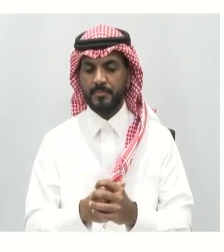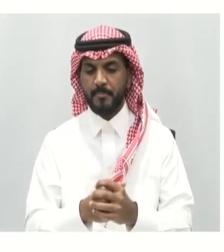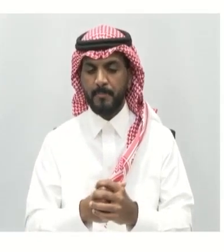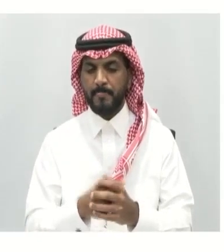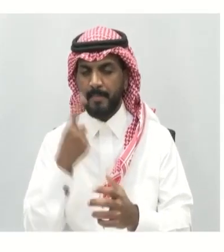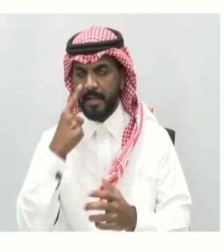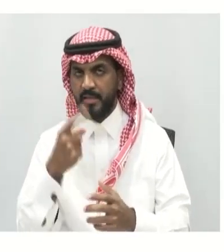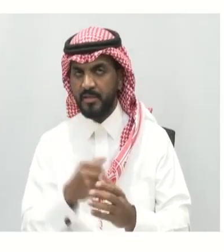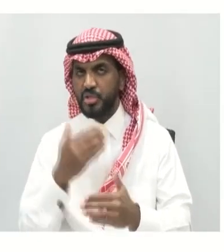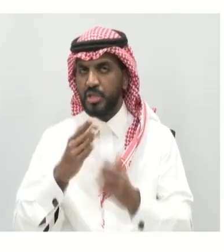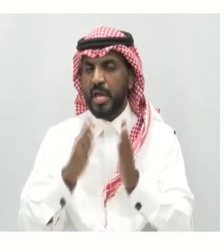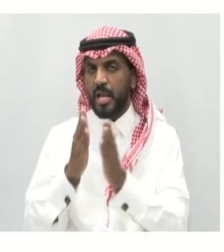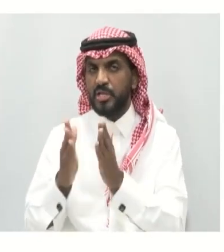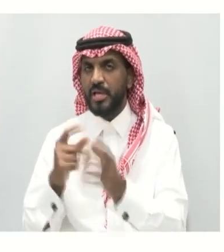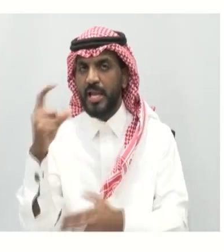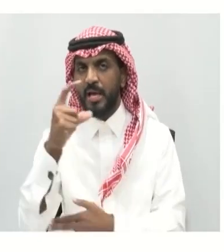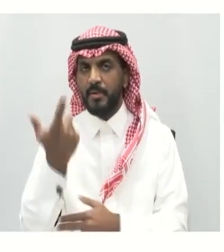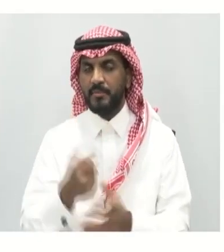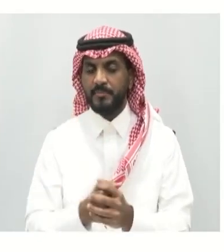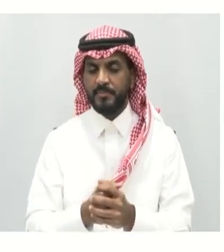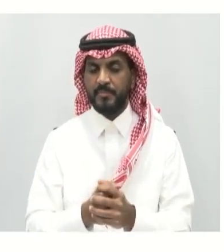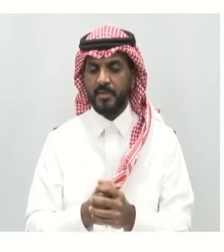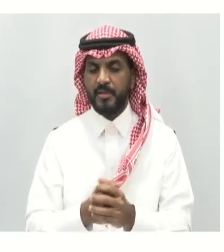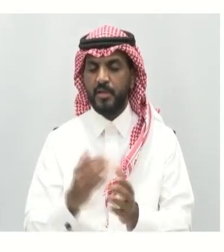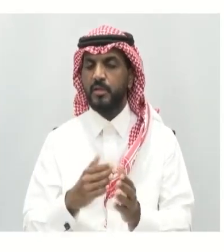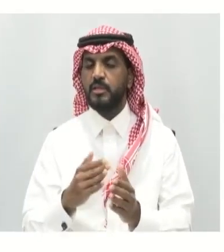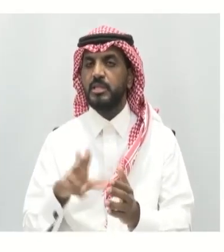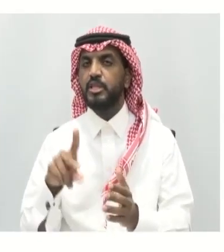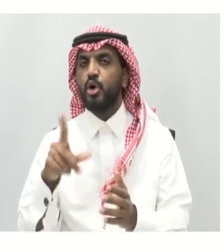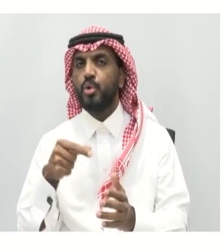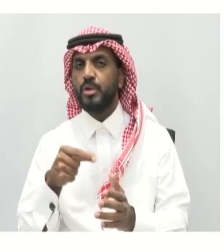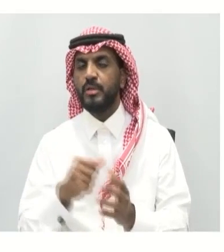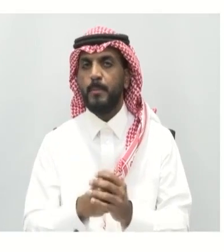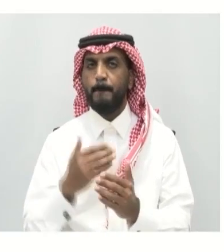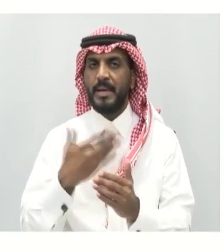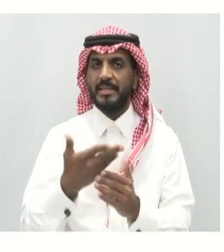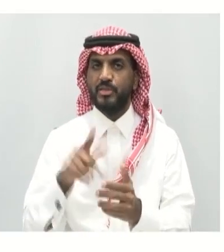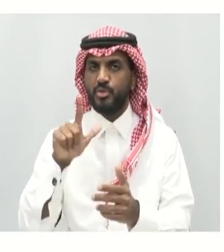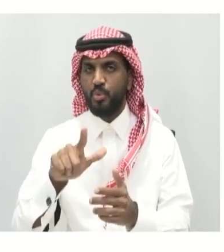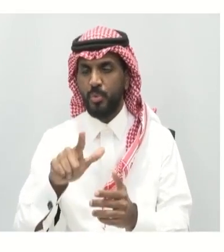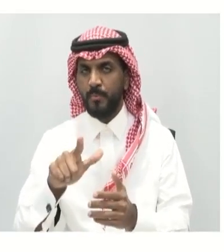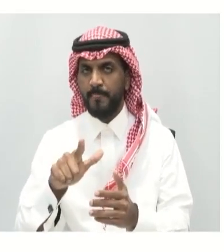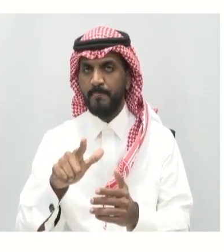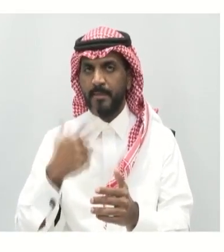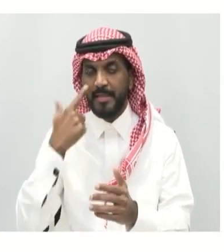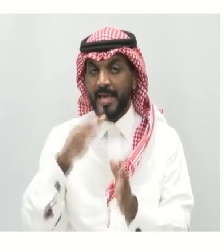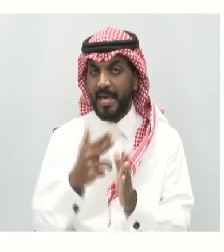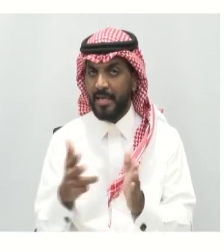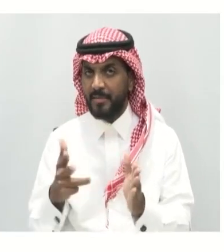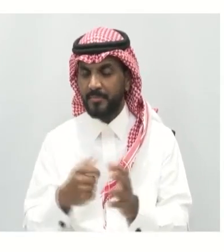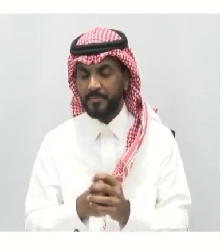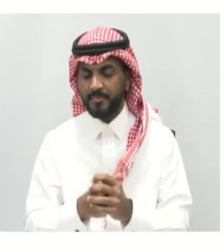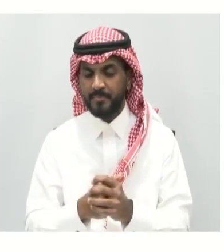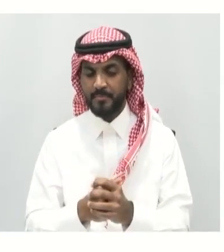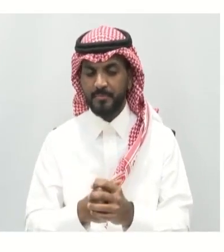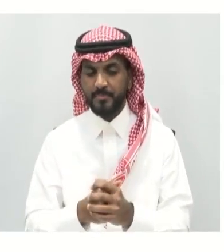عندنا هذا طور البدر بعد اسبوع ش بيصير بيصير